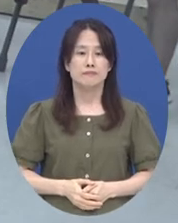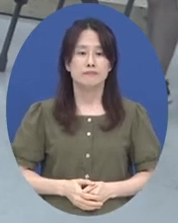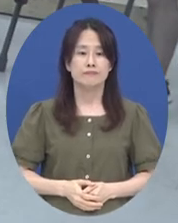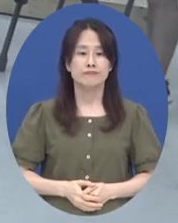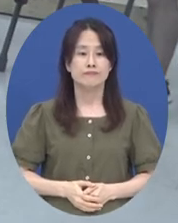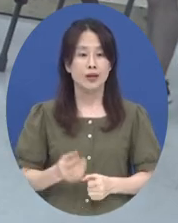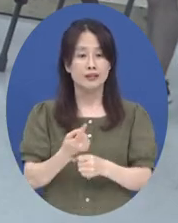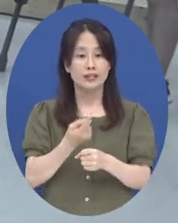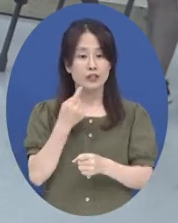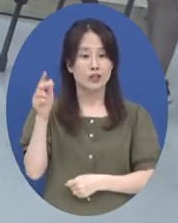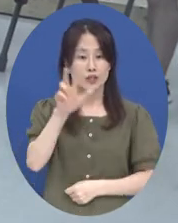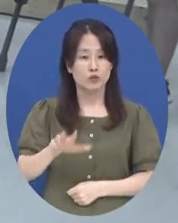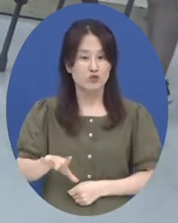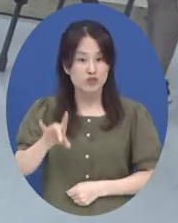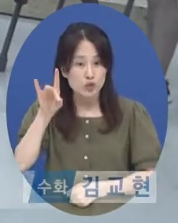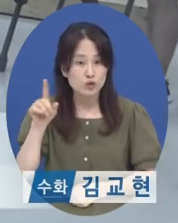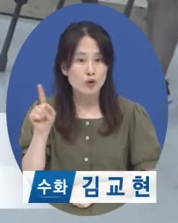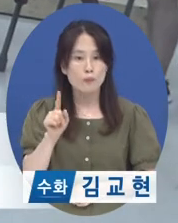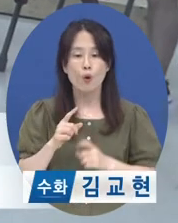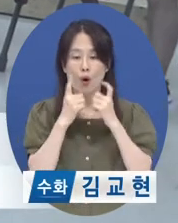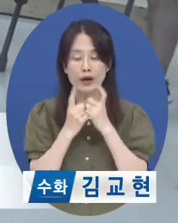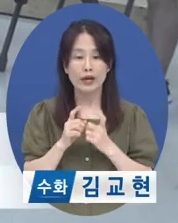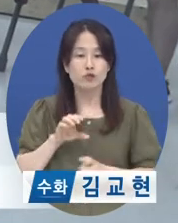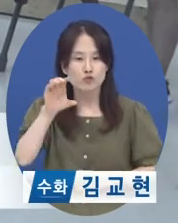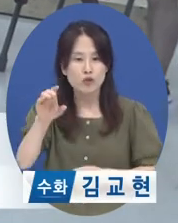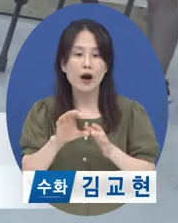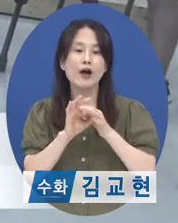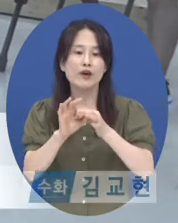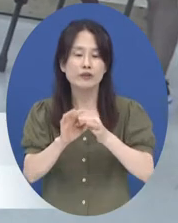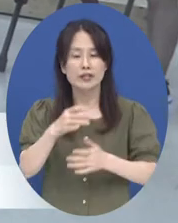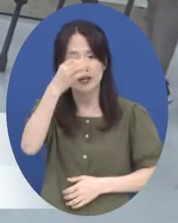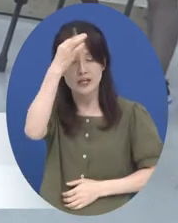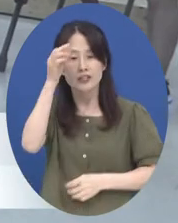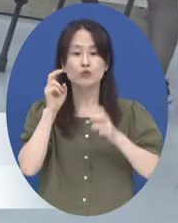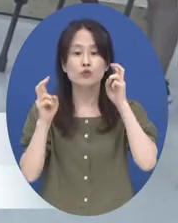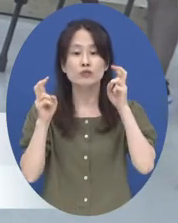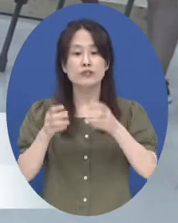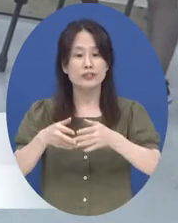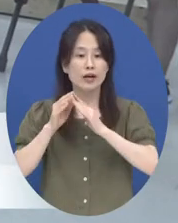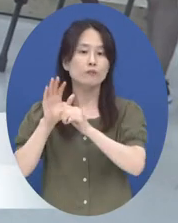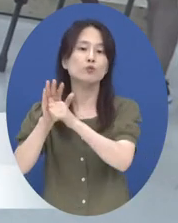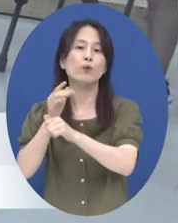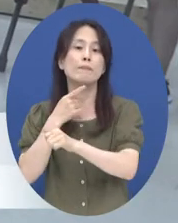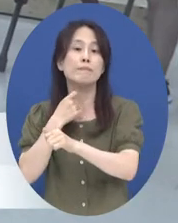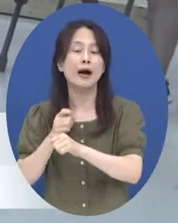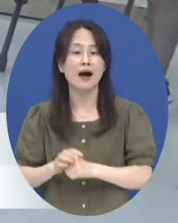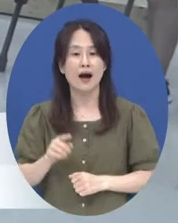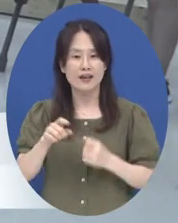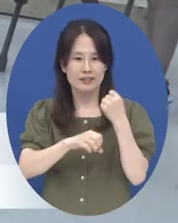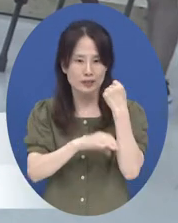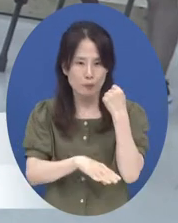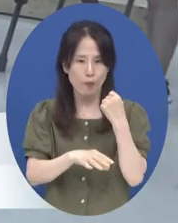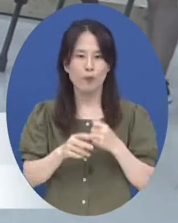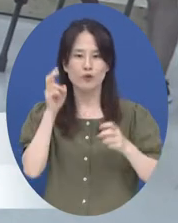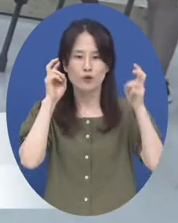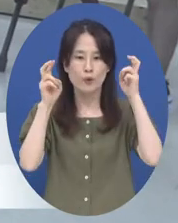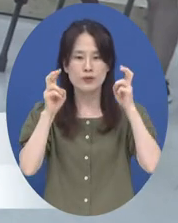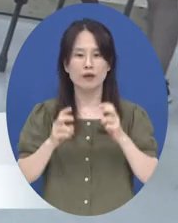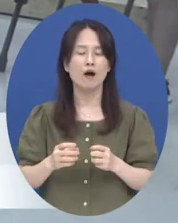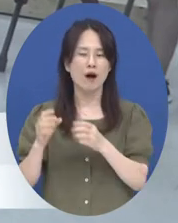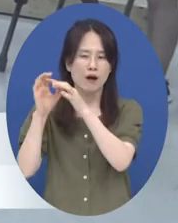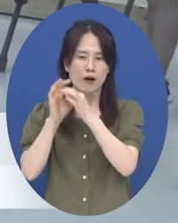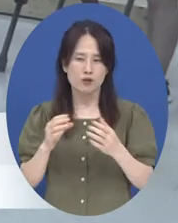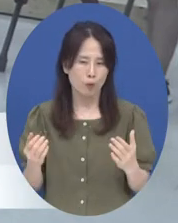경기도는 지난해 전국 최초로 민간 투자와 연계한 기술 창업을 지원하고 있는데요. 이를 자양분 삼아 스타트업들이 황금알을